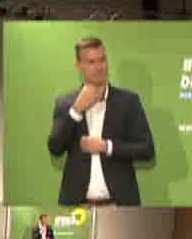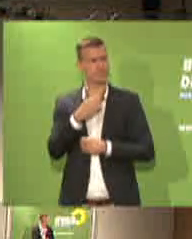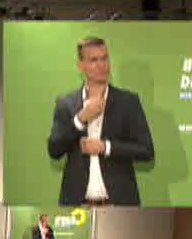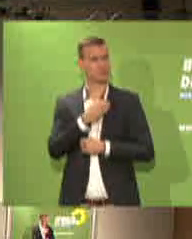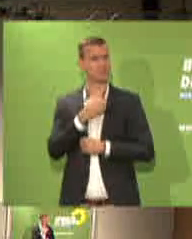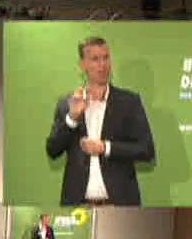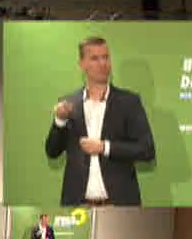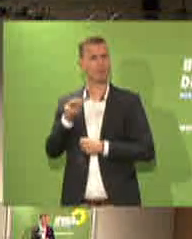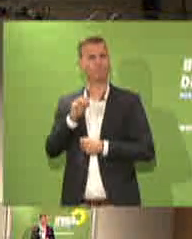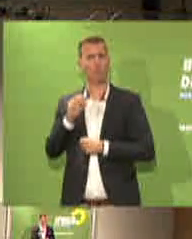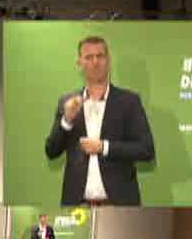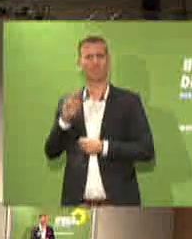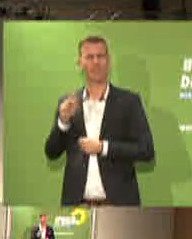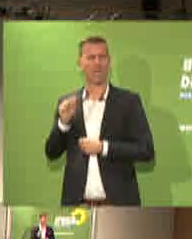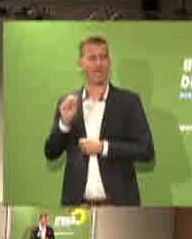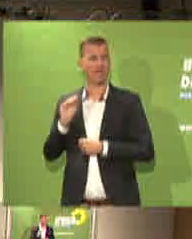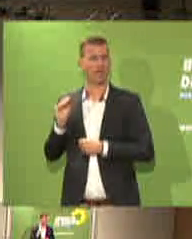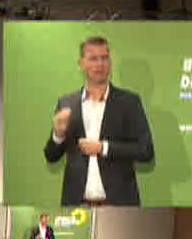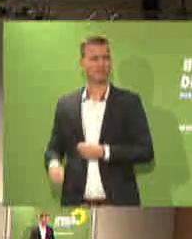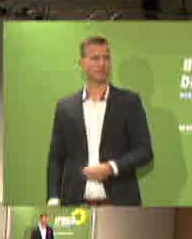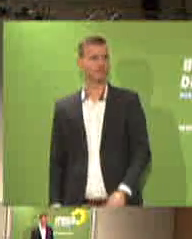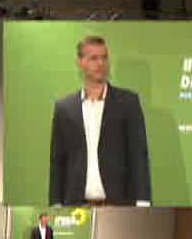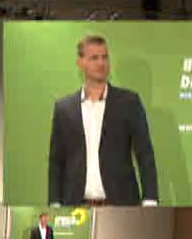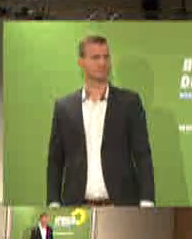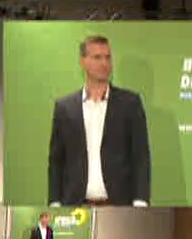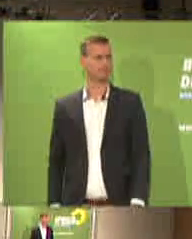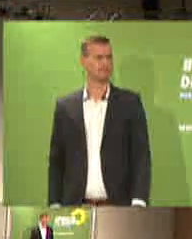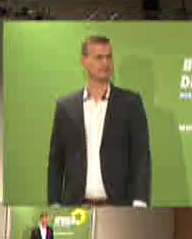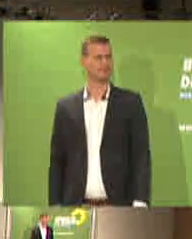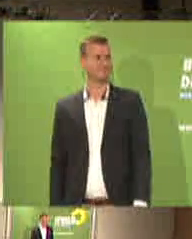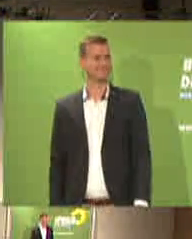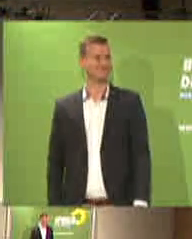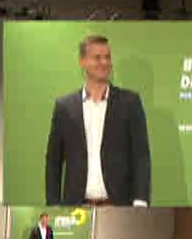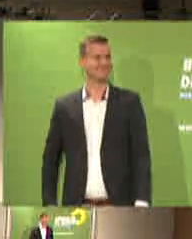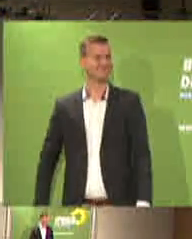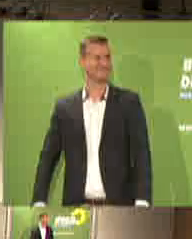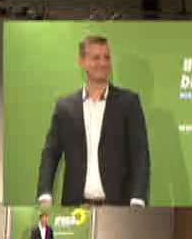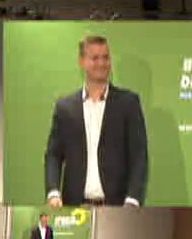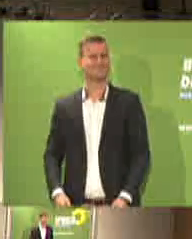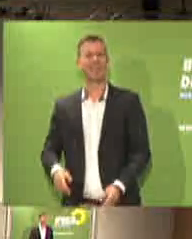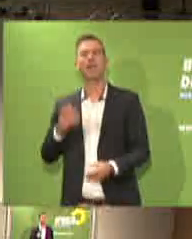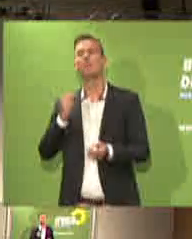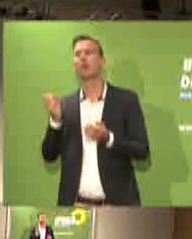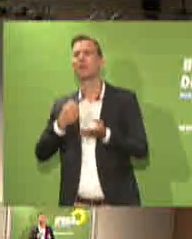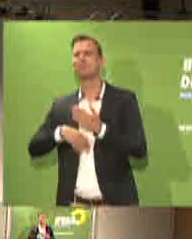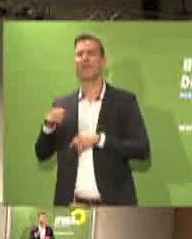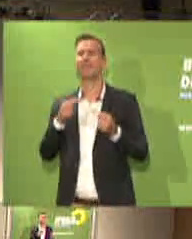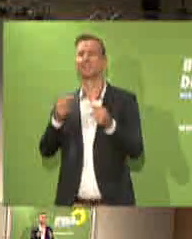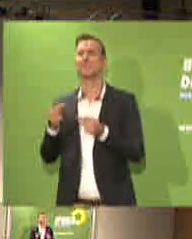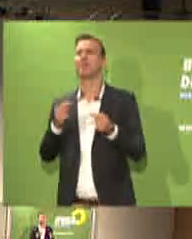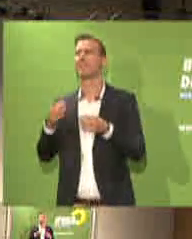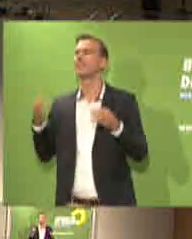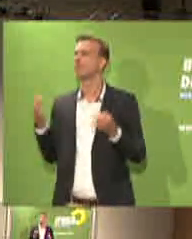an Monika. Wir brauchen auch noch oder können durchaus auch noch weitere Debattenbeiträge gebrauchen. Dann könnt ihr